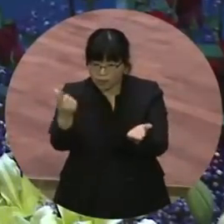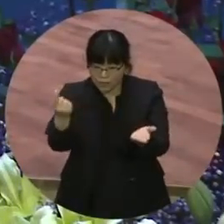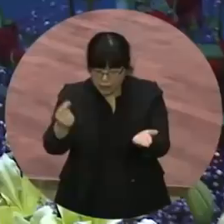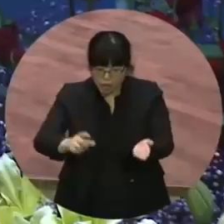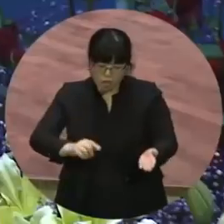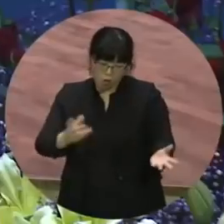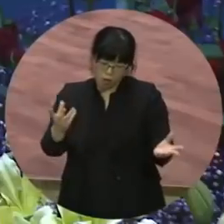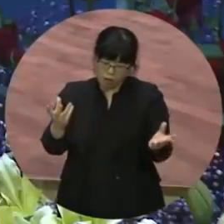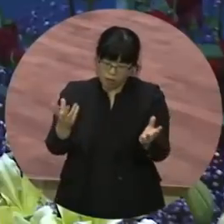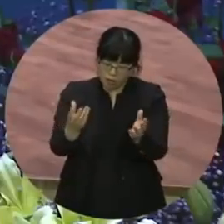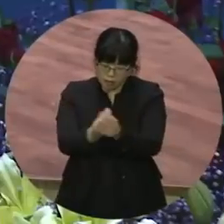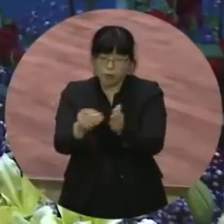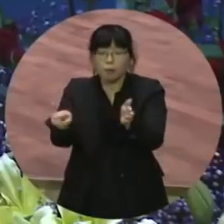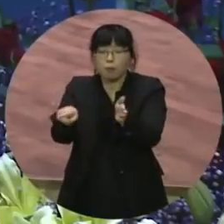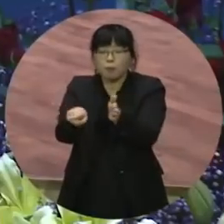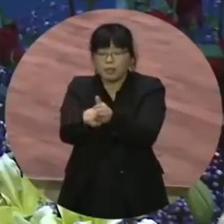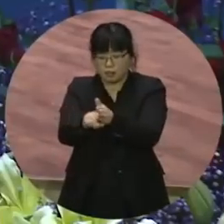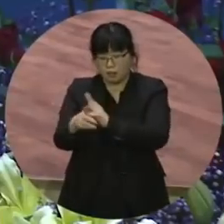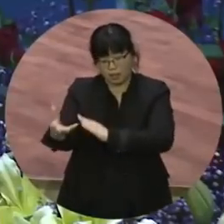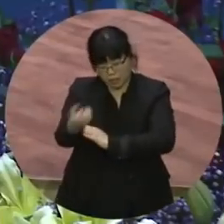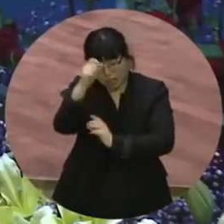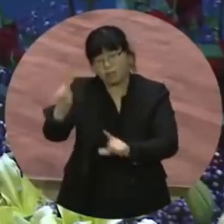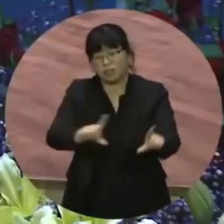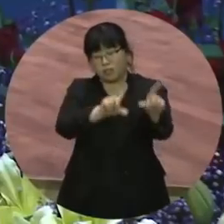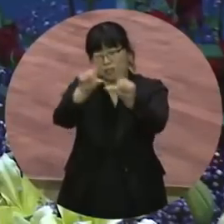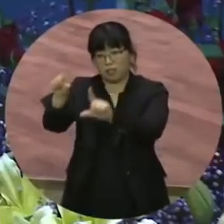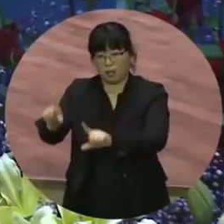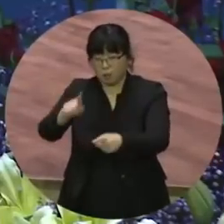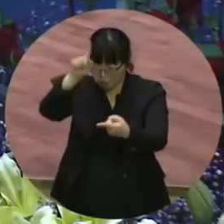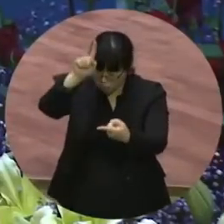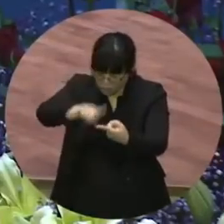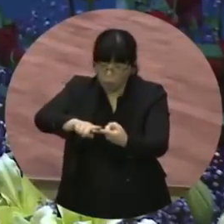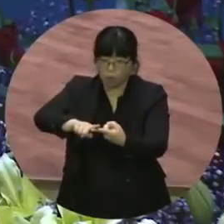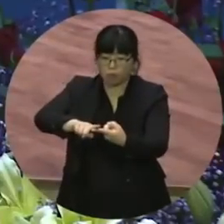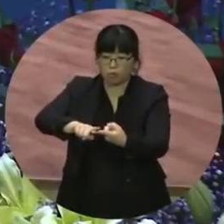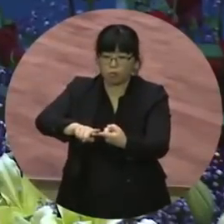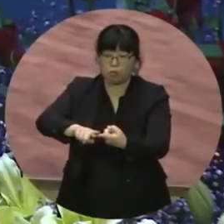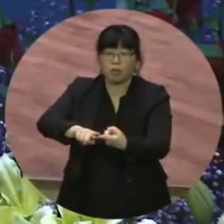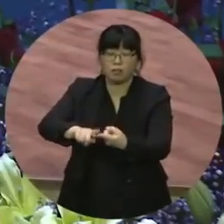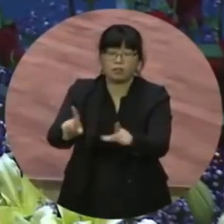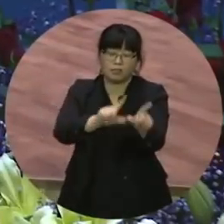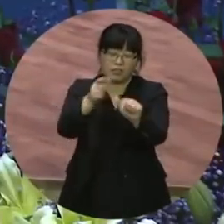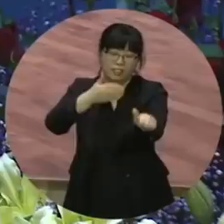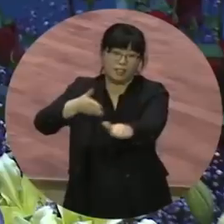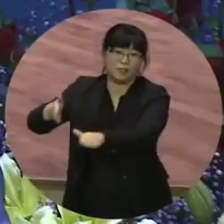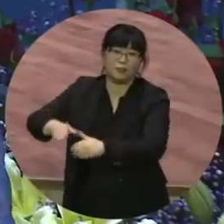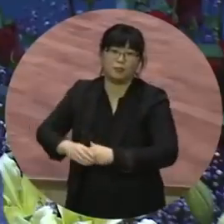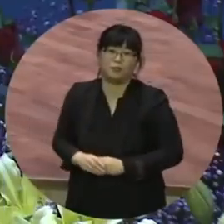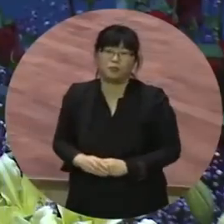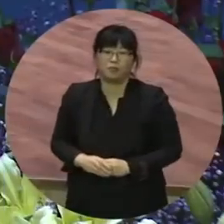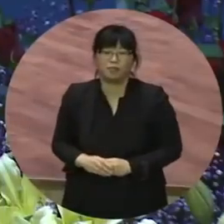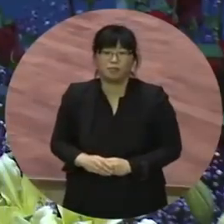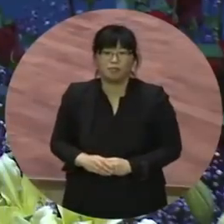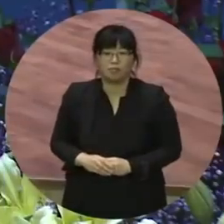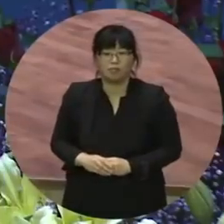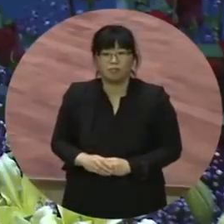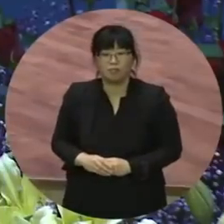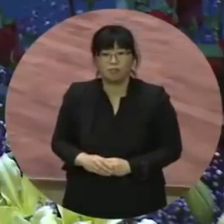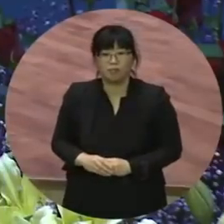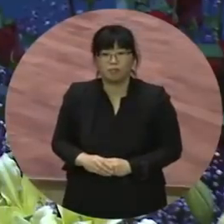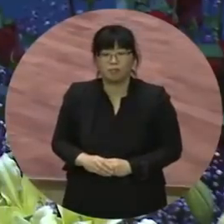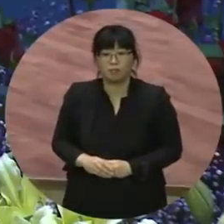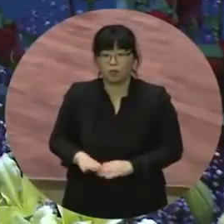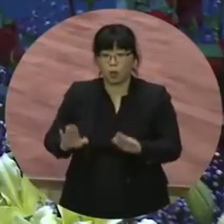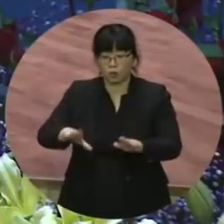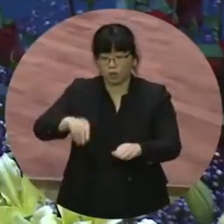절대 믿음의 삶을 오늘부터 사시기 바랍니다. 자, 오늘 살펴볼 이 창세기 22장 말씀에 보면